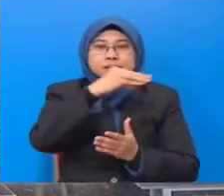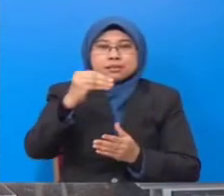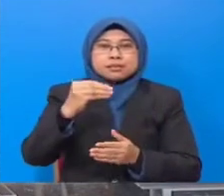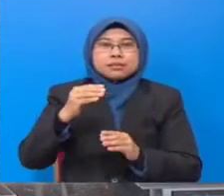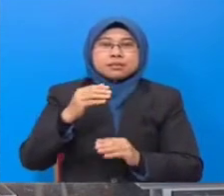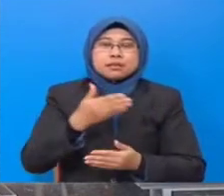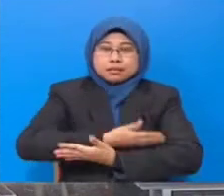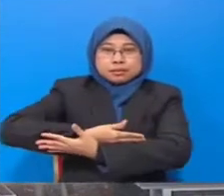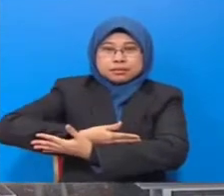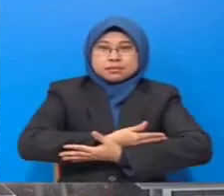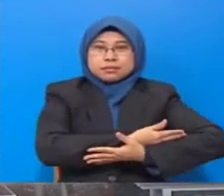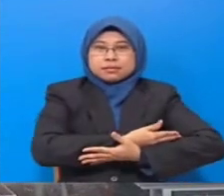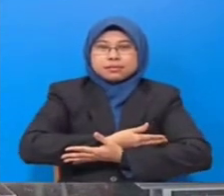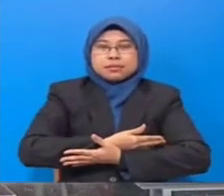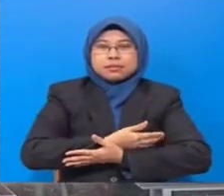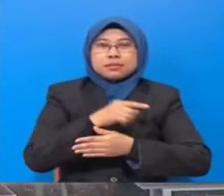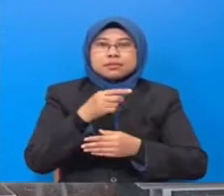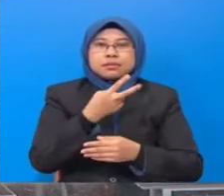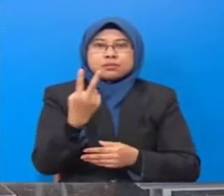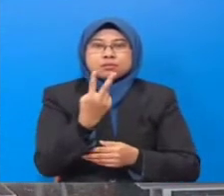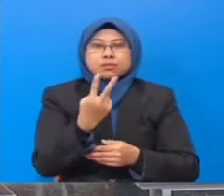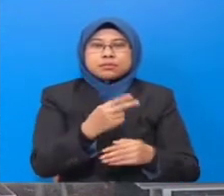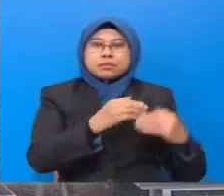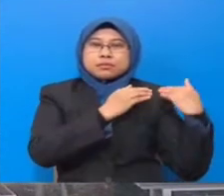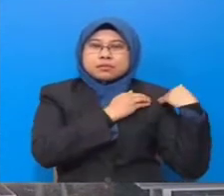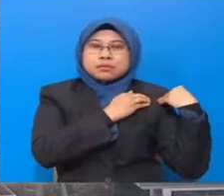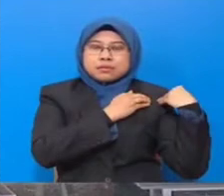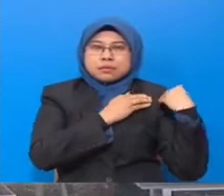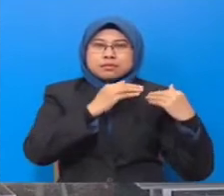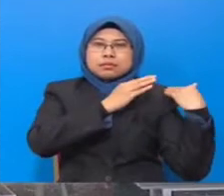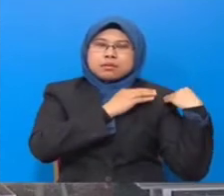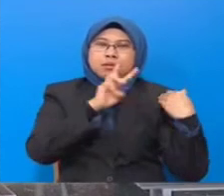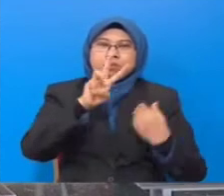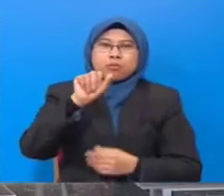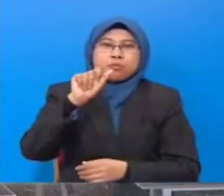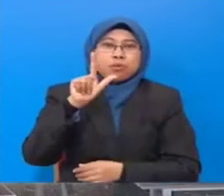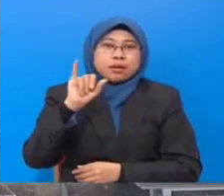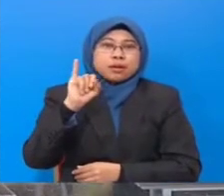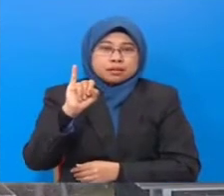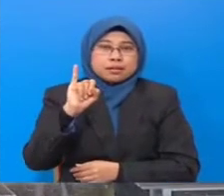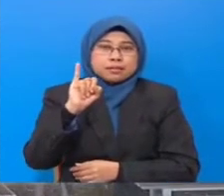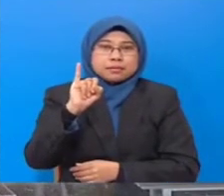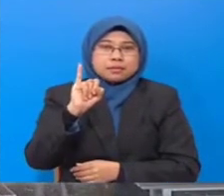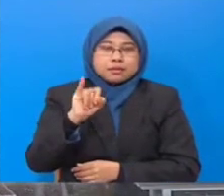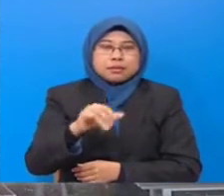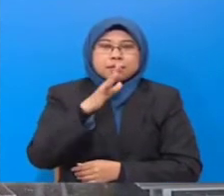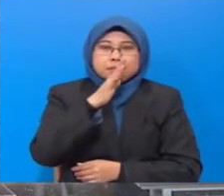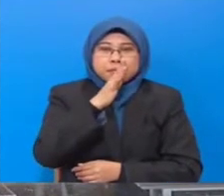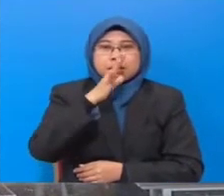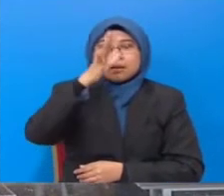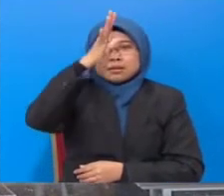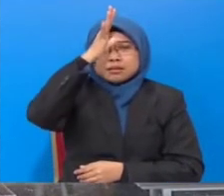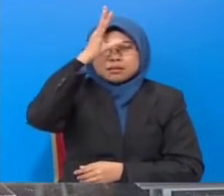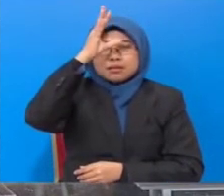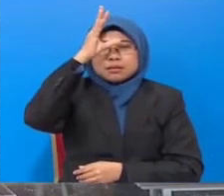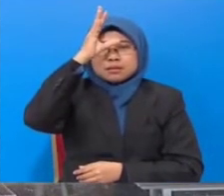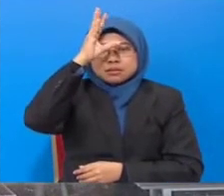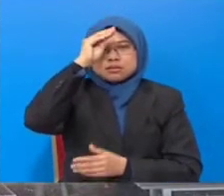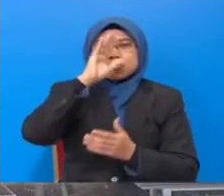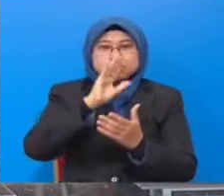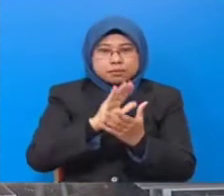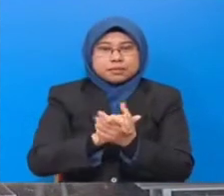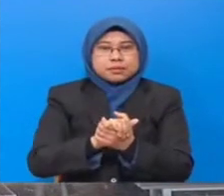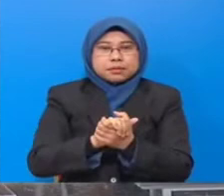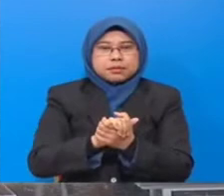yang mana semuanya tugasan ini adalah tugasan parawali terutamanya ibu Bapa dan juga suami